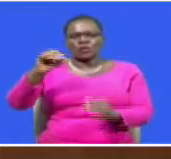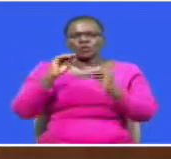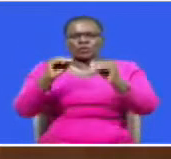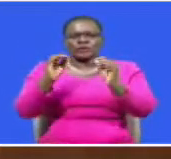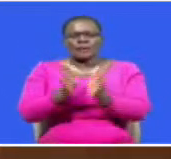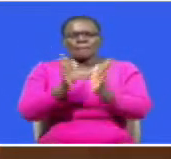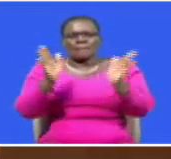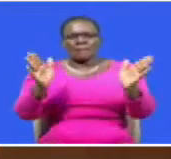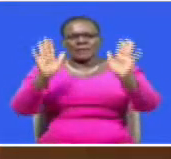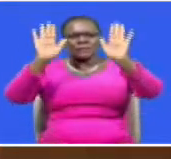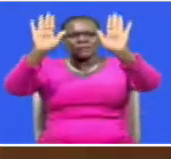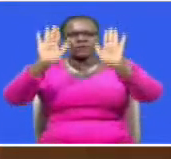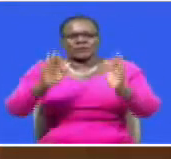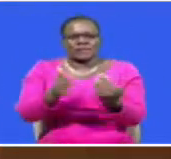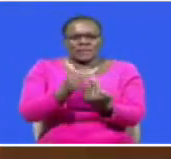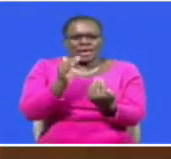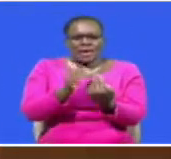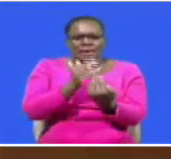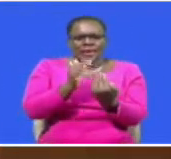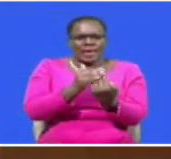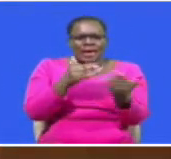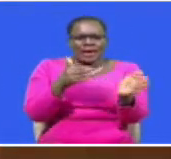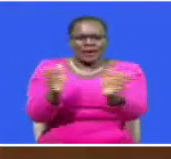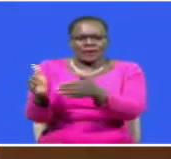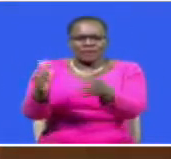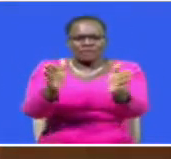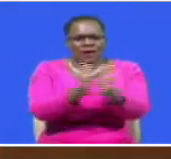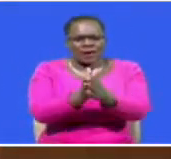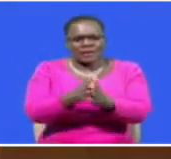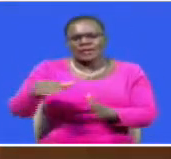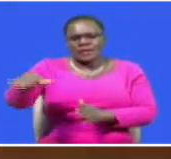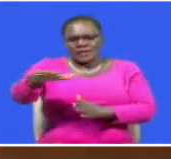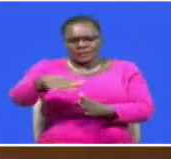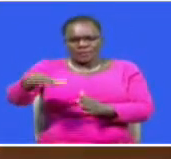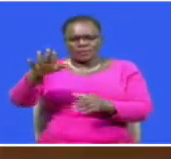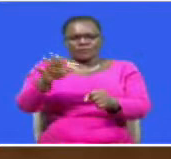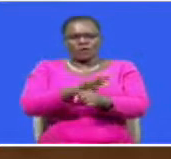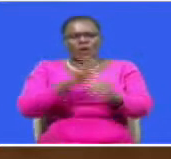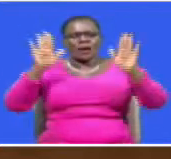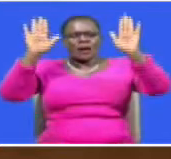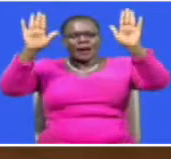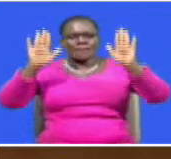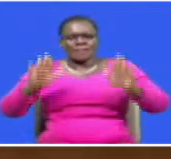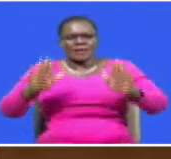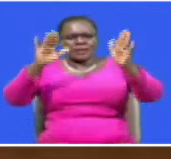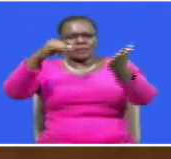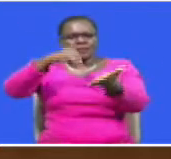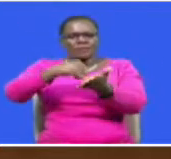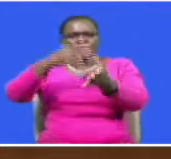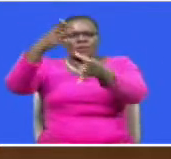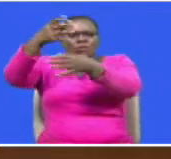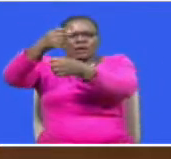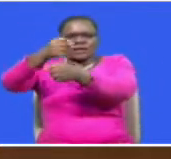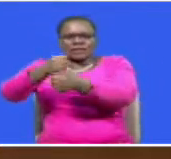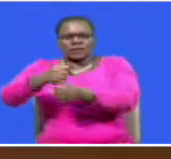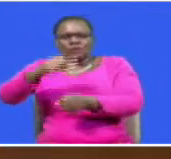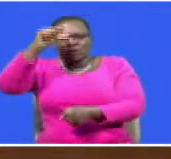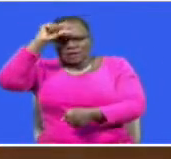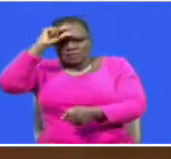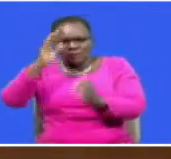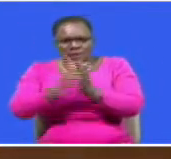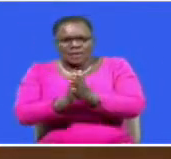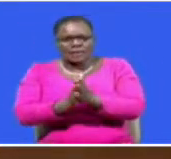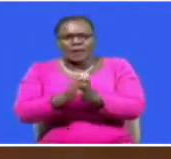kuhusu umuhimu wa utunzaji wa mto na mazingira kwa ujumla. Ni kampeni ambayo imeleta pamoja mashirika kadhaa ya serikali na